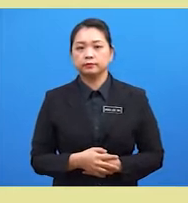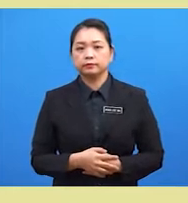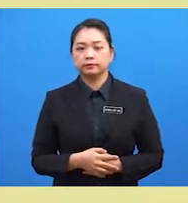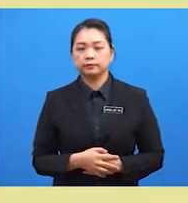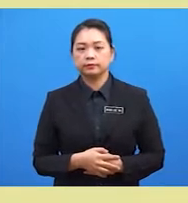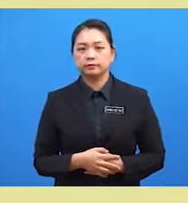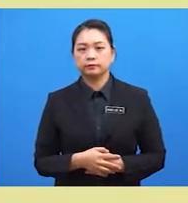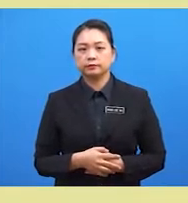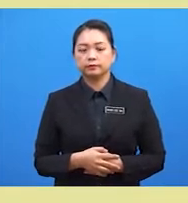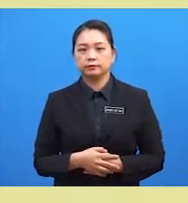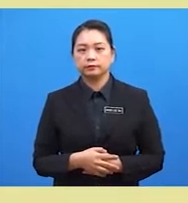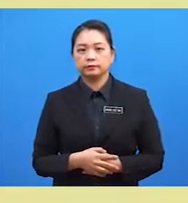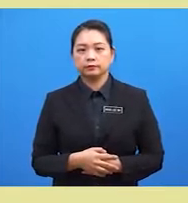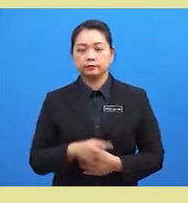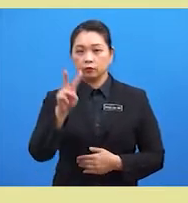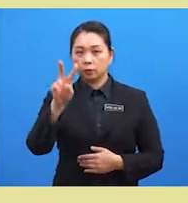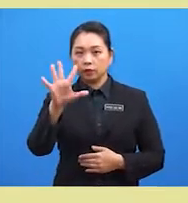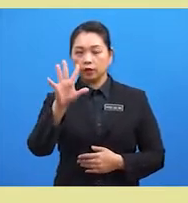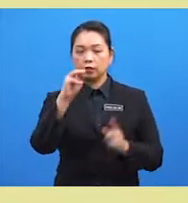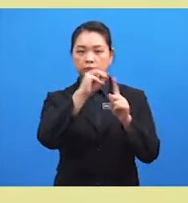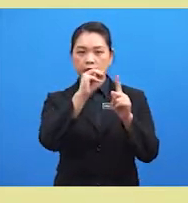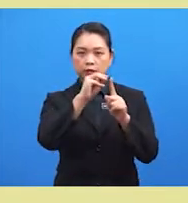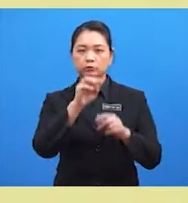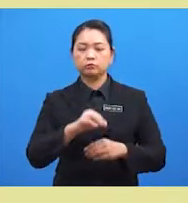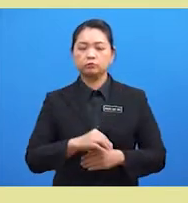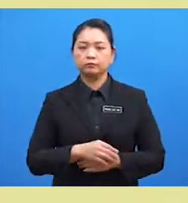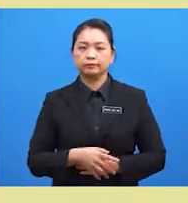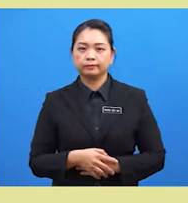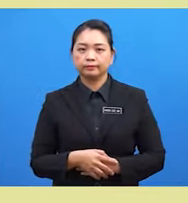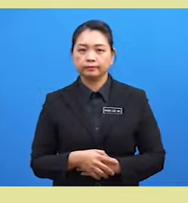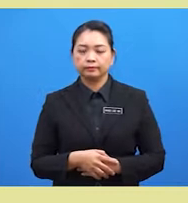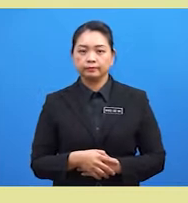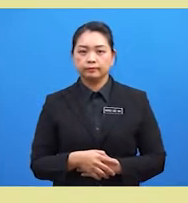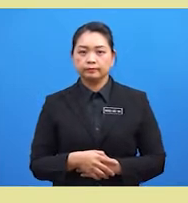aur dengan tebing. 25 markah.